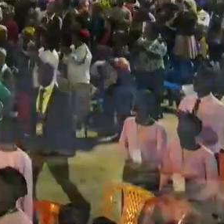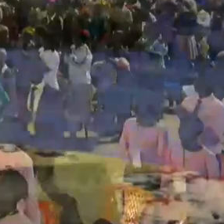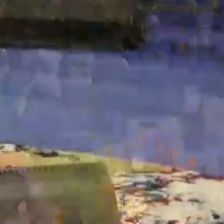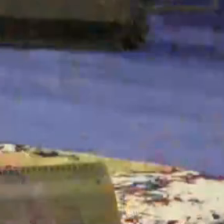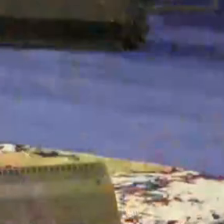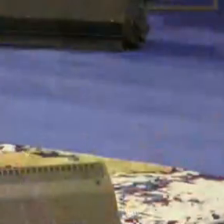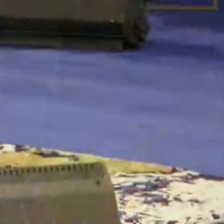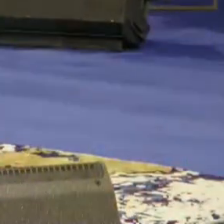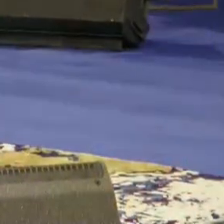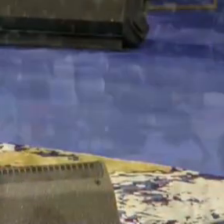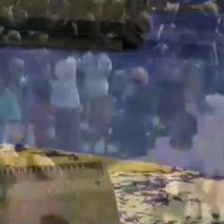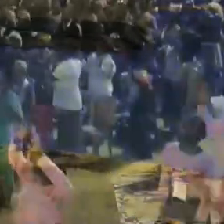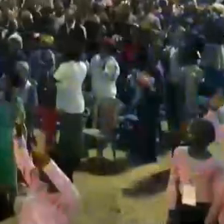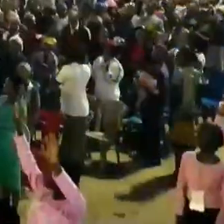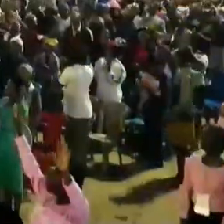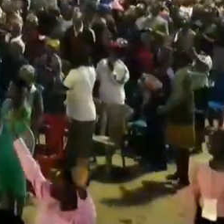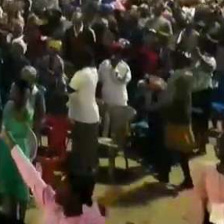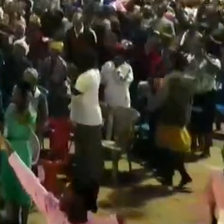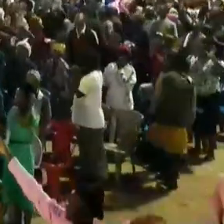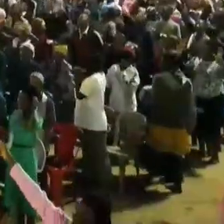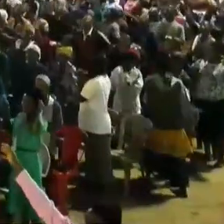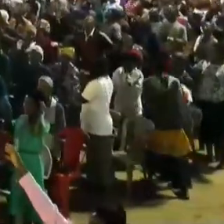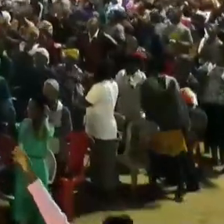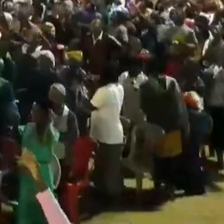Quelqu'un là-bas crie gloire à Dieu.